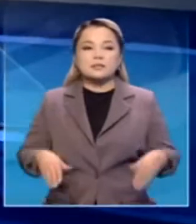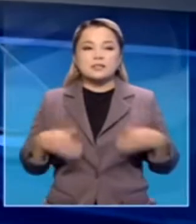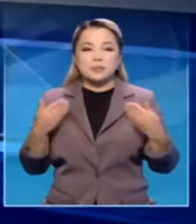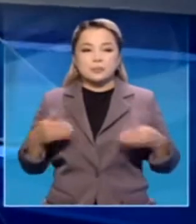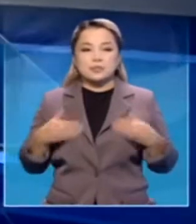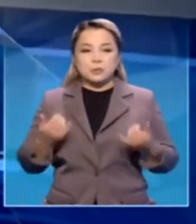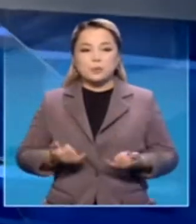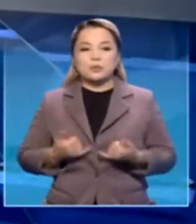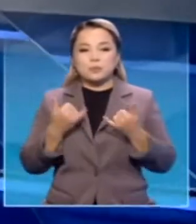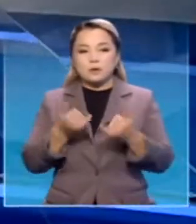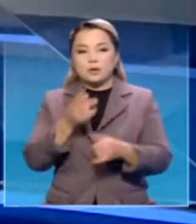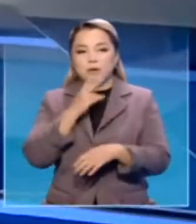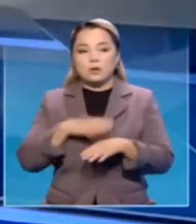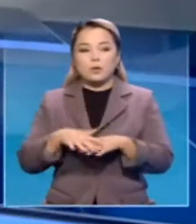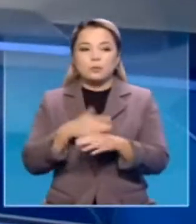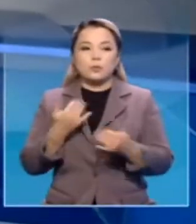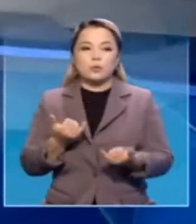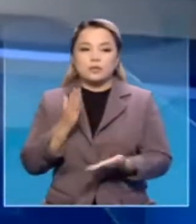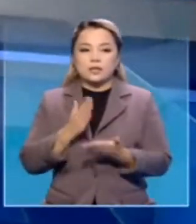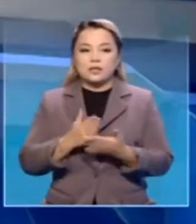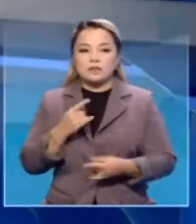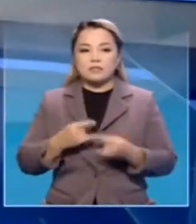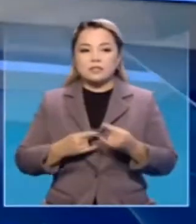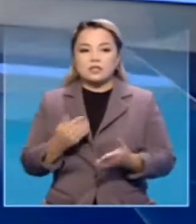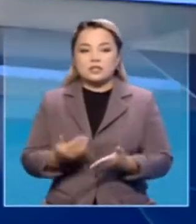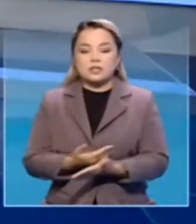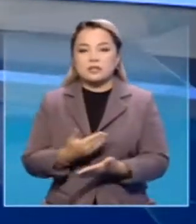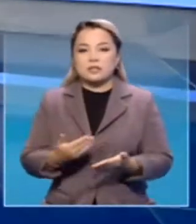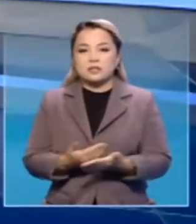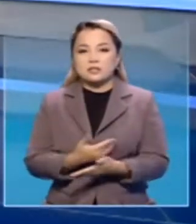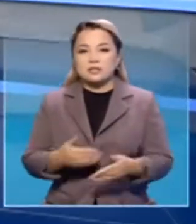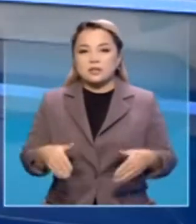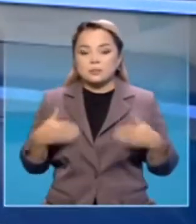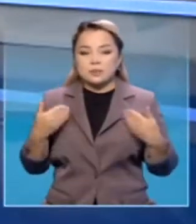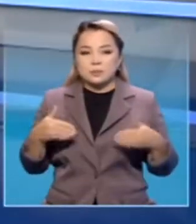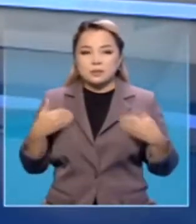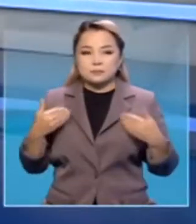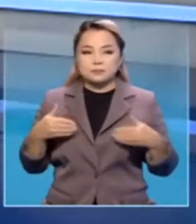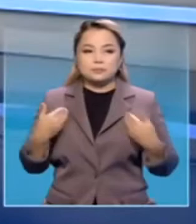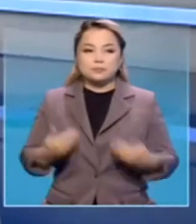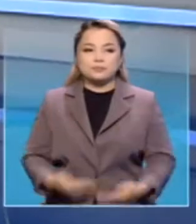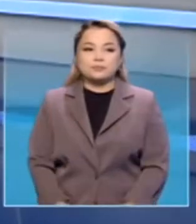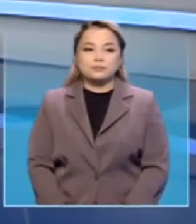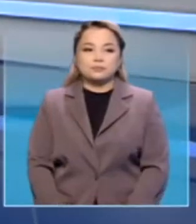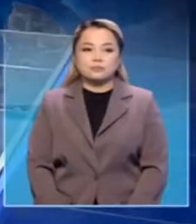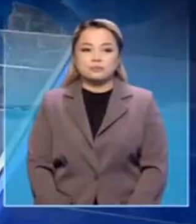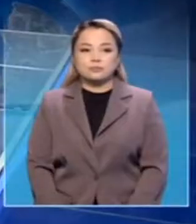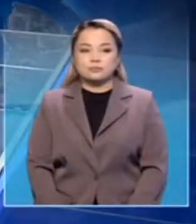Assalamu alaikum, hurmetli körmen, Ұлттық арнаның эфирінде ақпарат, студияда Дархан Рахымжан, сурда аудармада Шырын Жан Қабыл.